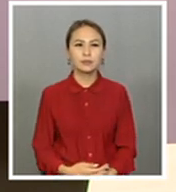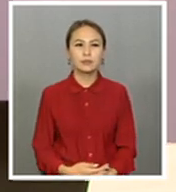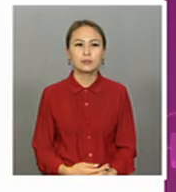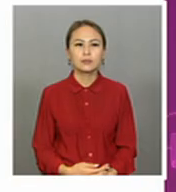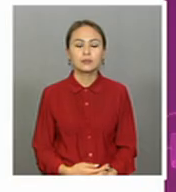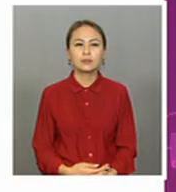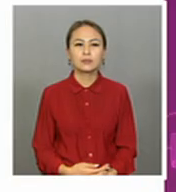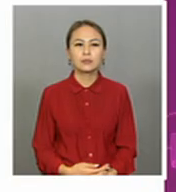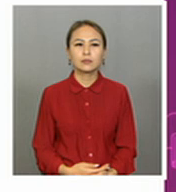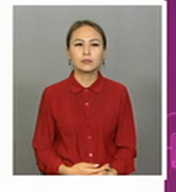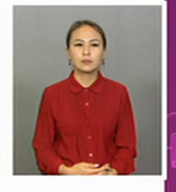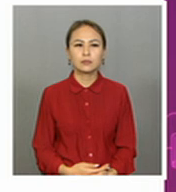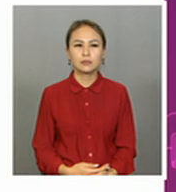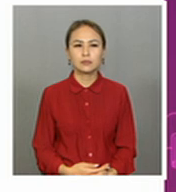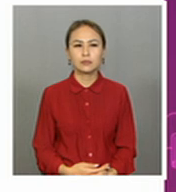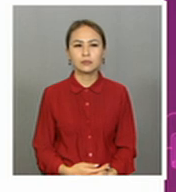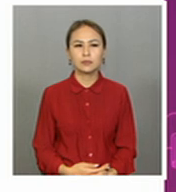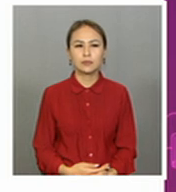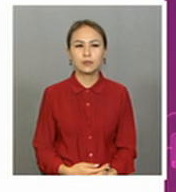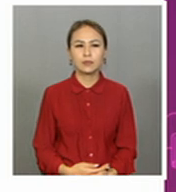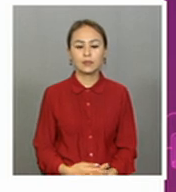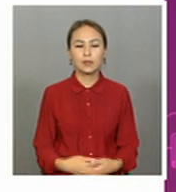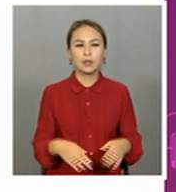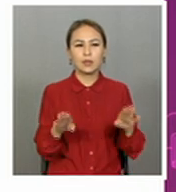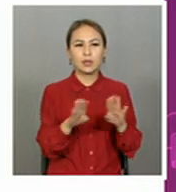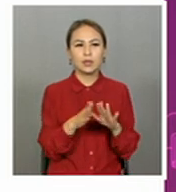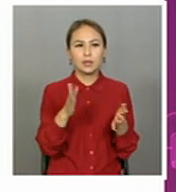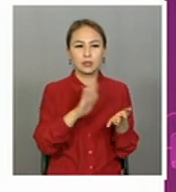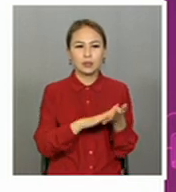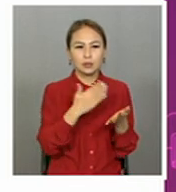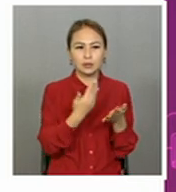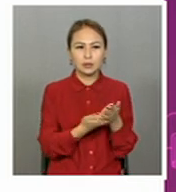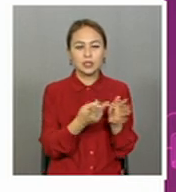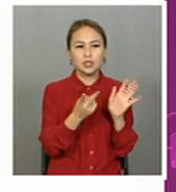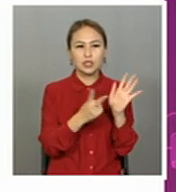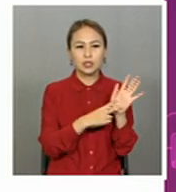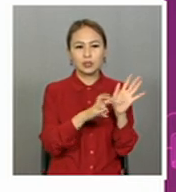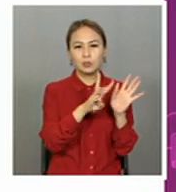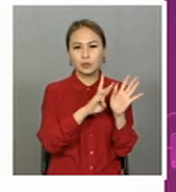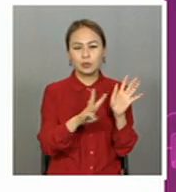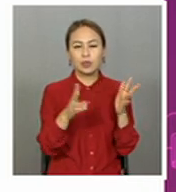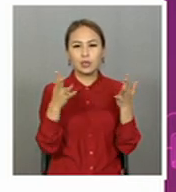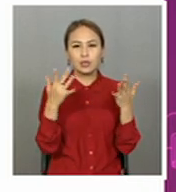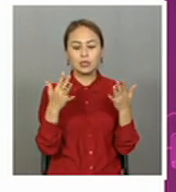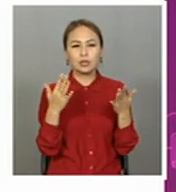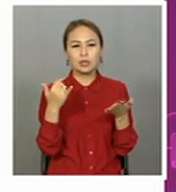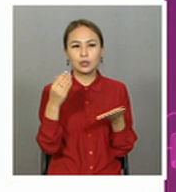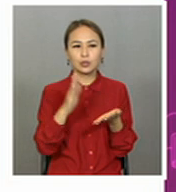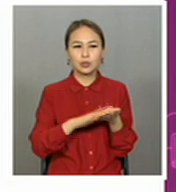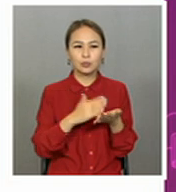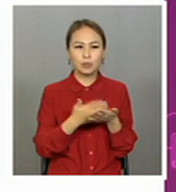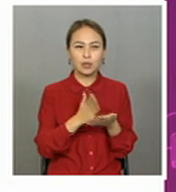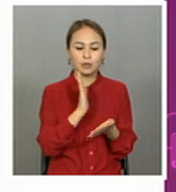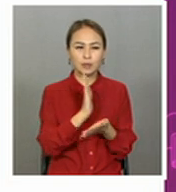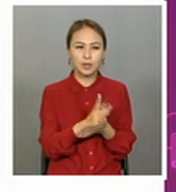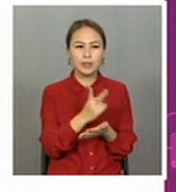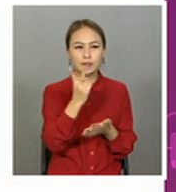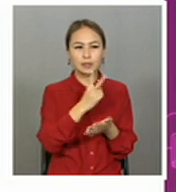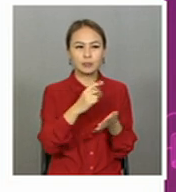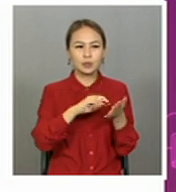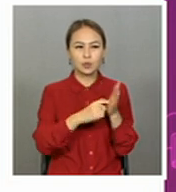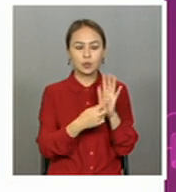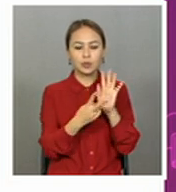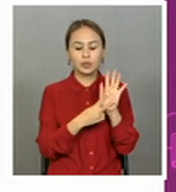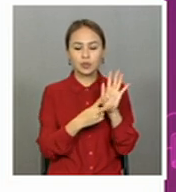анықтадыңдар. Минутына 2 құймақ пісіретін болса, 7 минутта неше құймақ пісіреді? 2 мен 7-нің